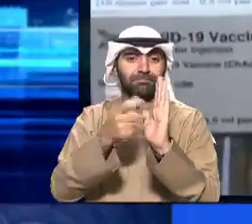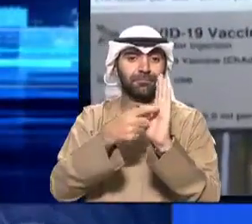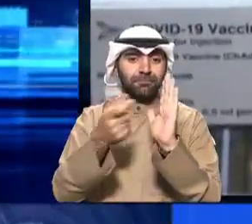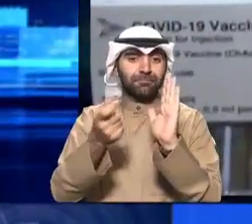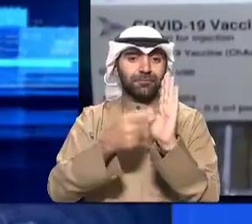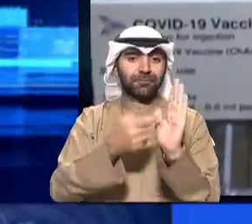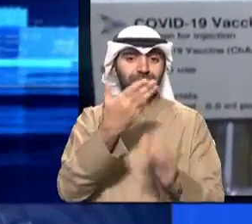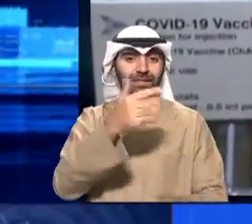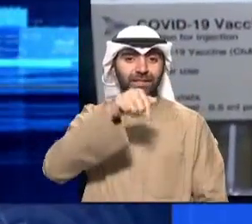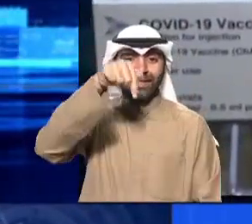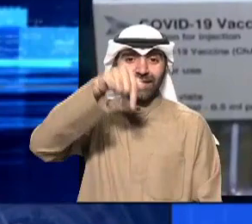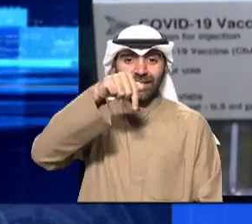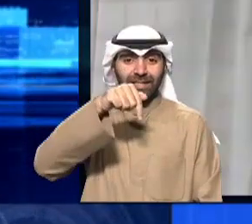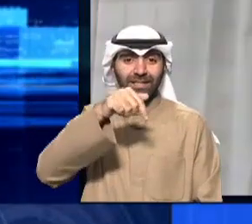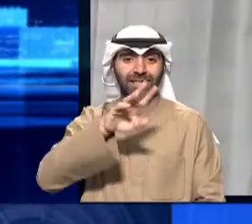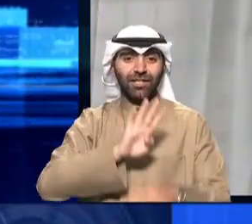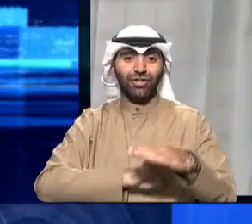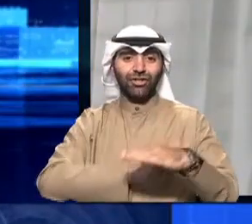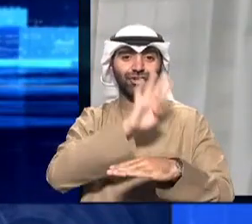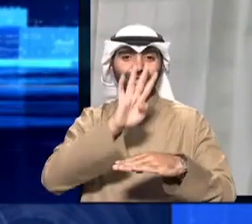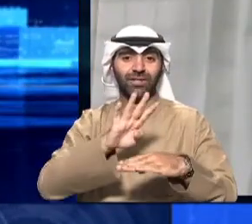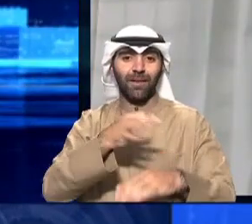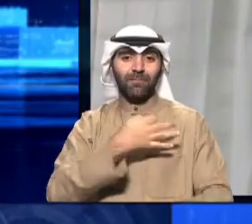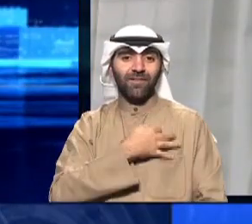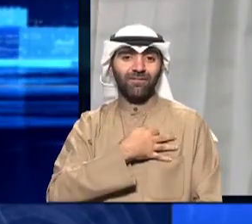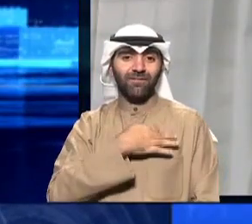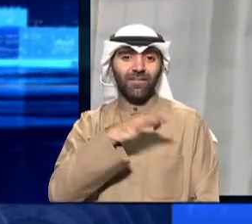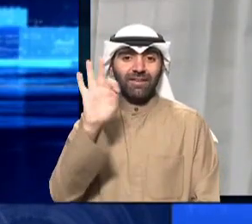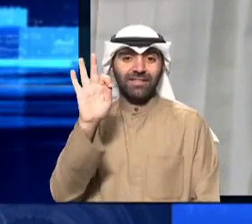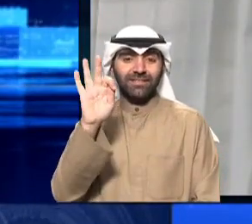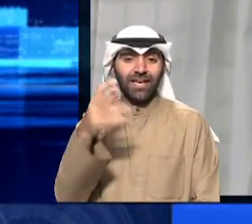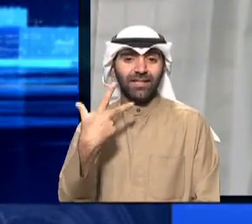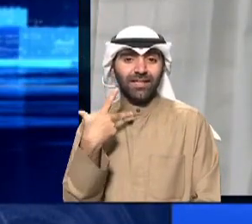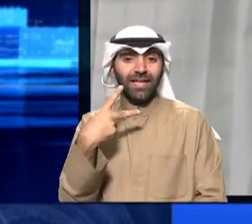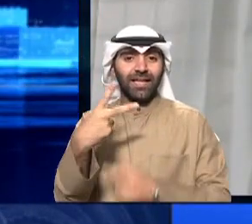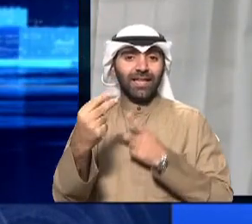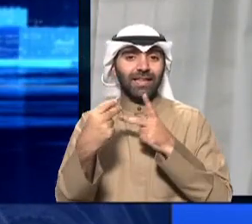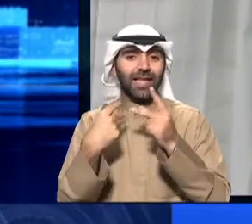الفرنسيين، و3% منهم تلقوا الجرعتين الكاملتين.